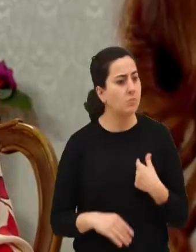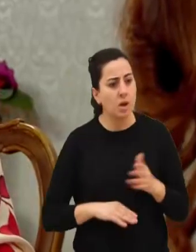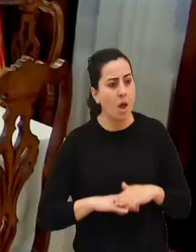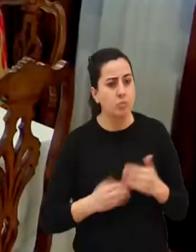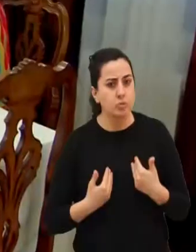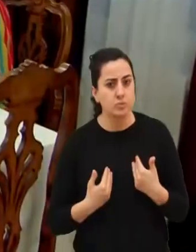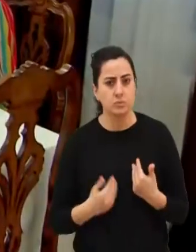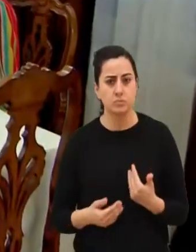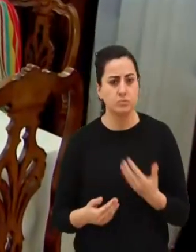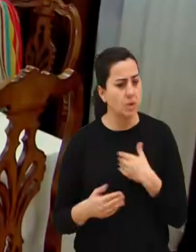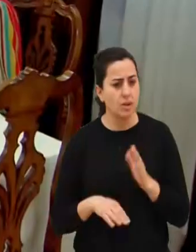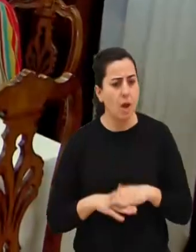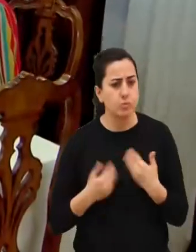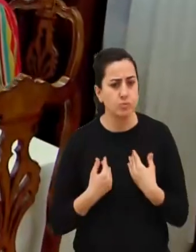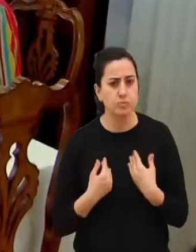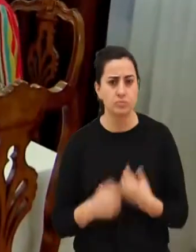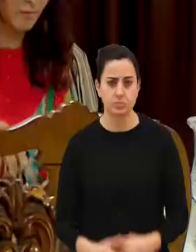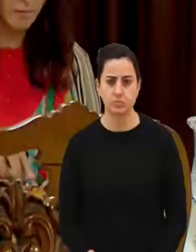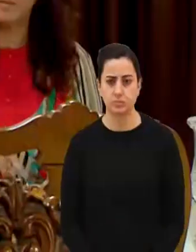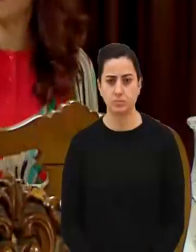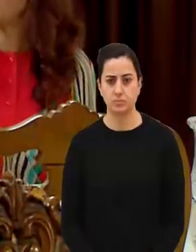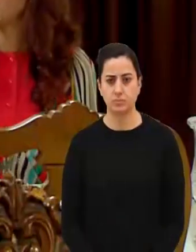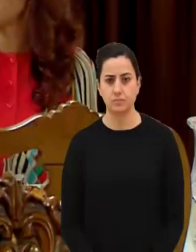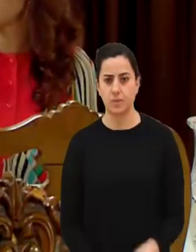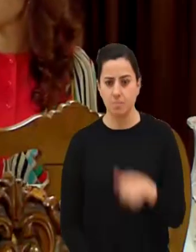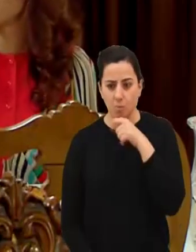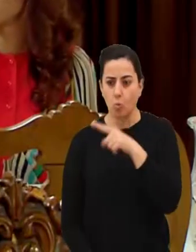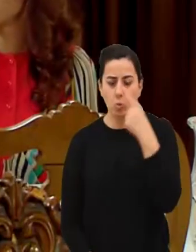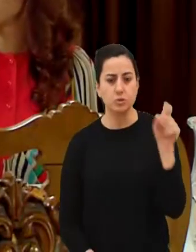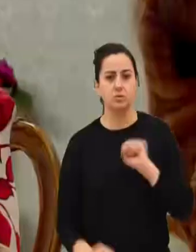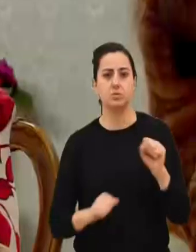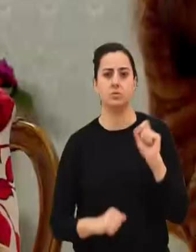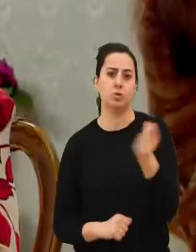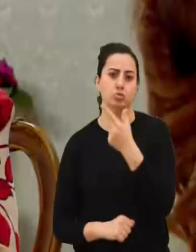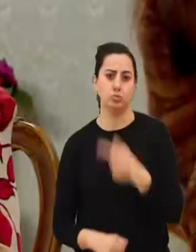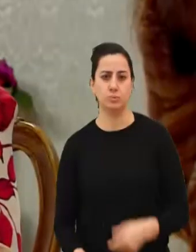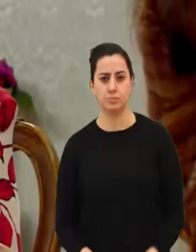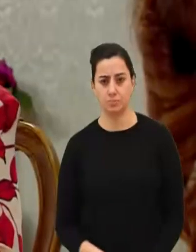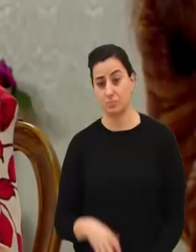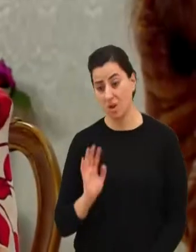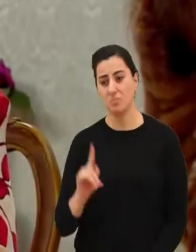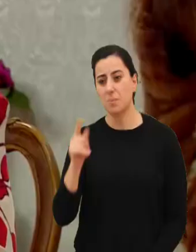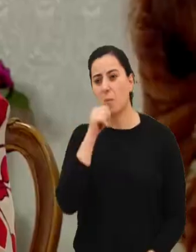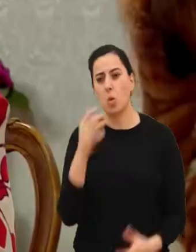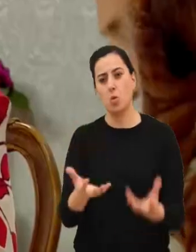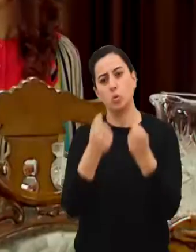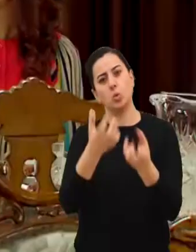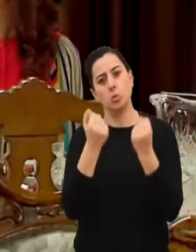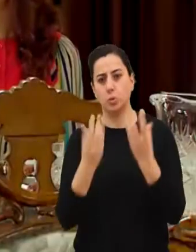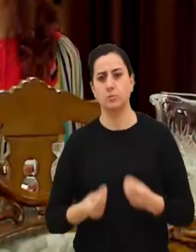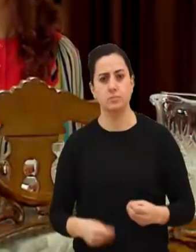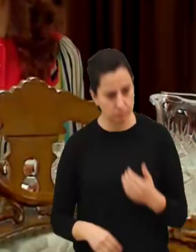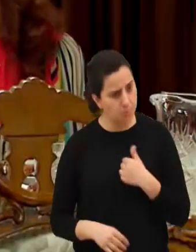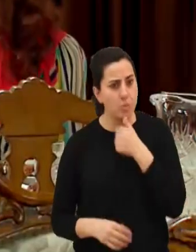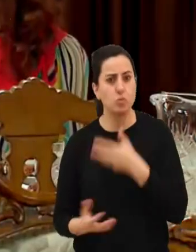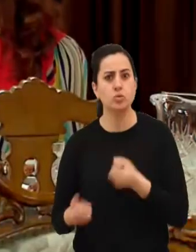yapıyorum ben? Ben ne yapıyorum? Babamı kaçırıyorsun. Hep babanın tarafını tuttun zaten.